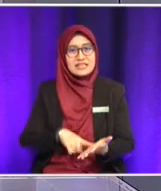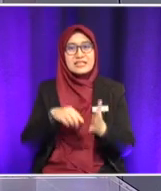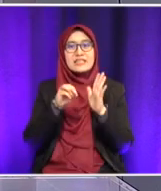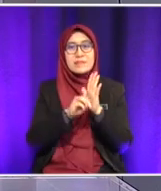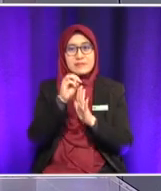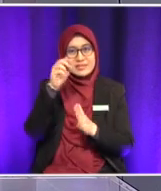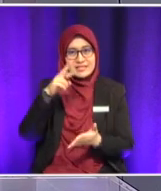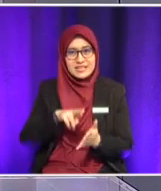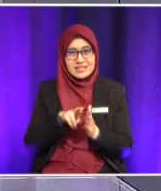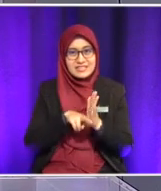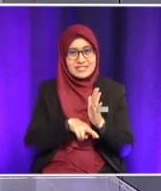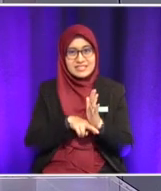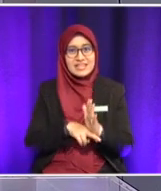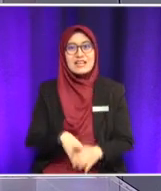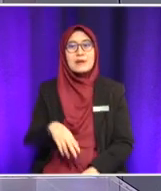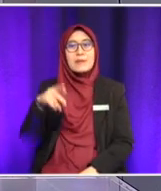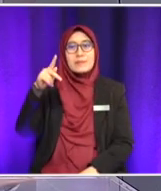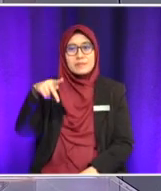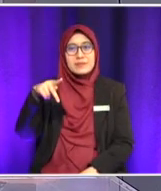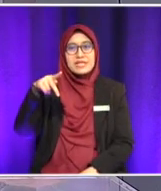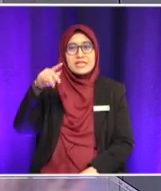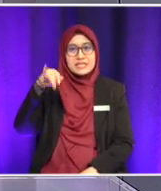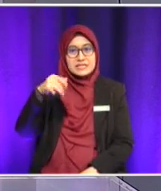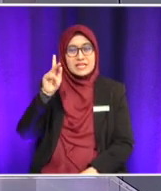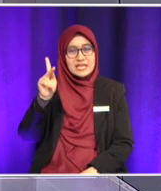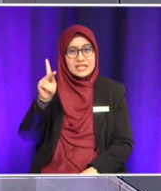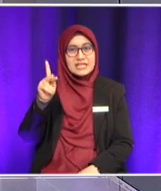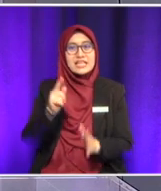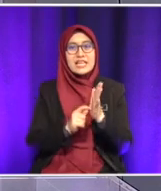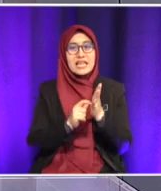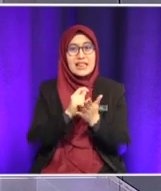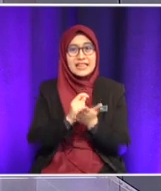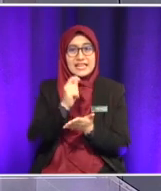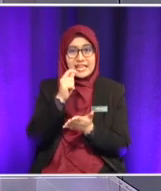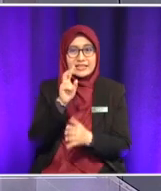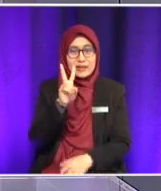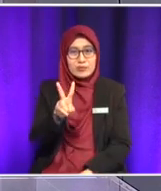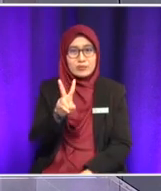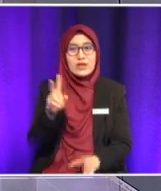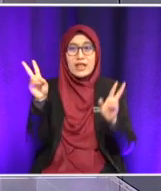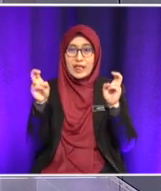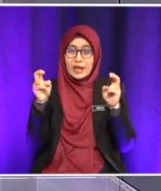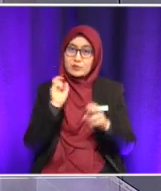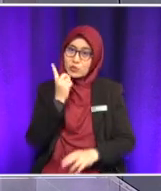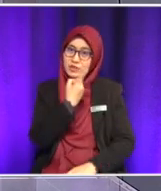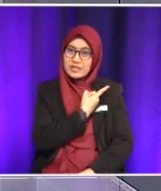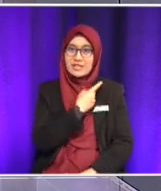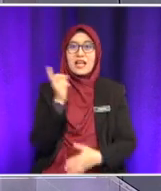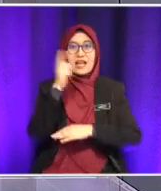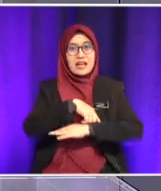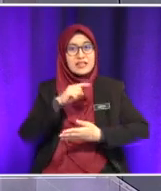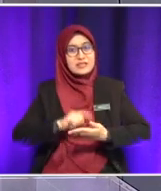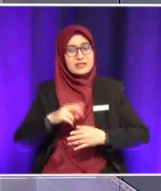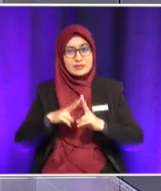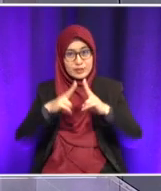pelajaran pendidikan kesehatan 2 dan tajuk kita pada hari ini semuanya dan